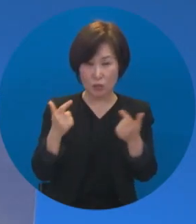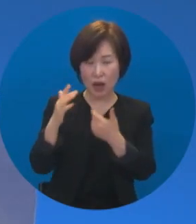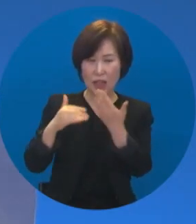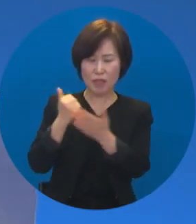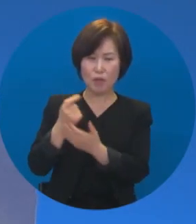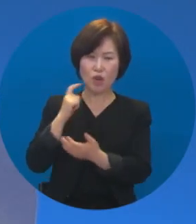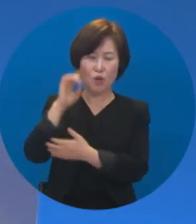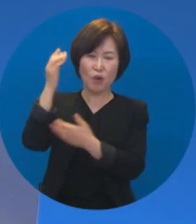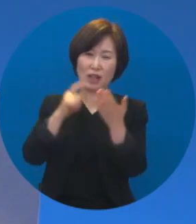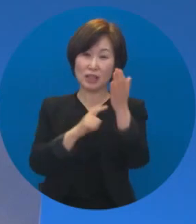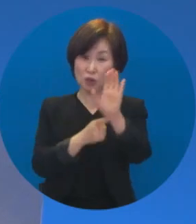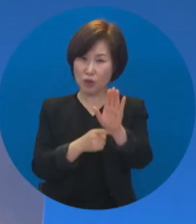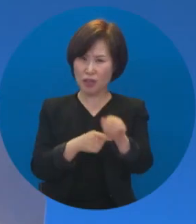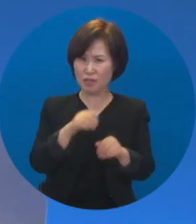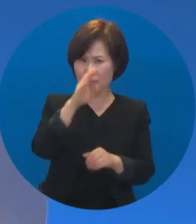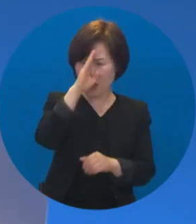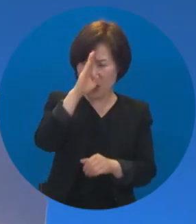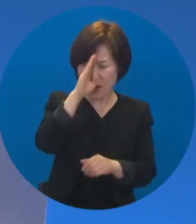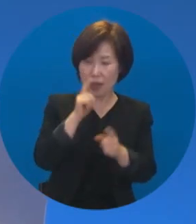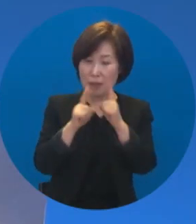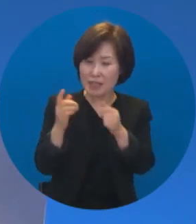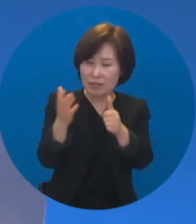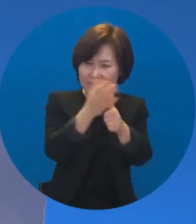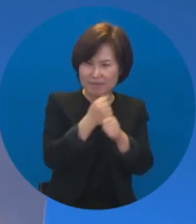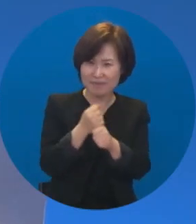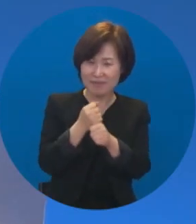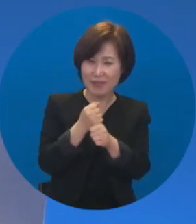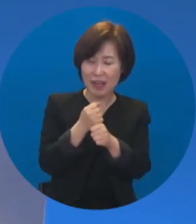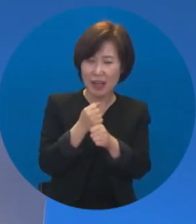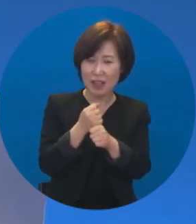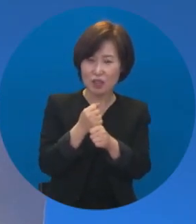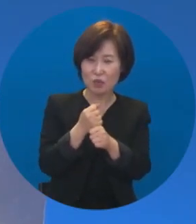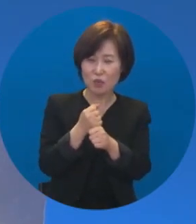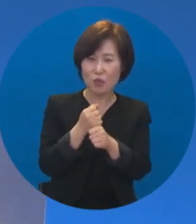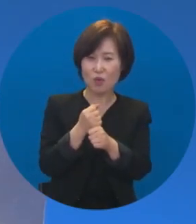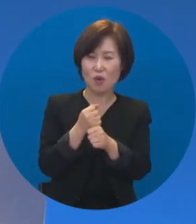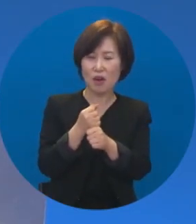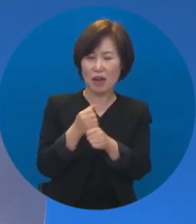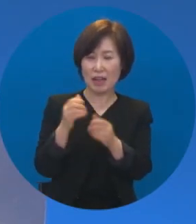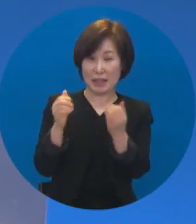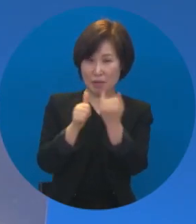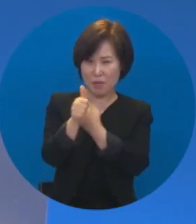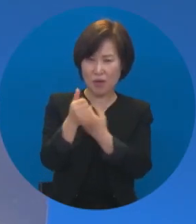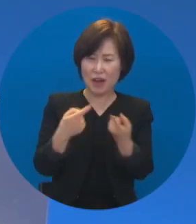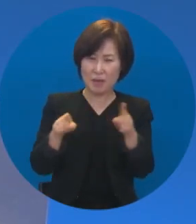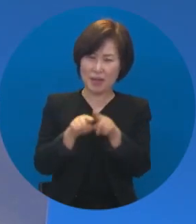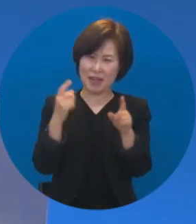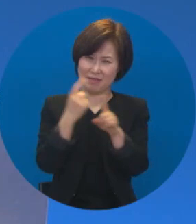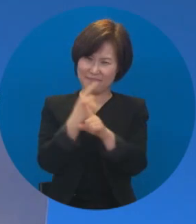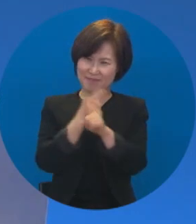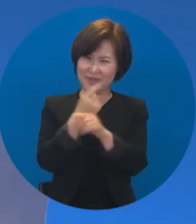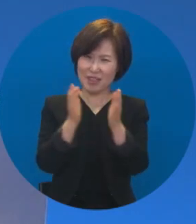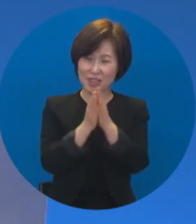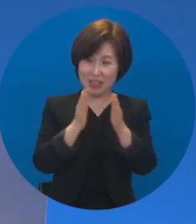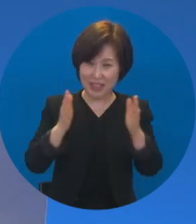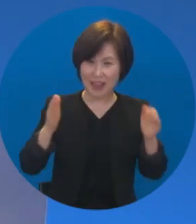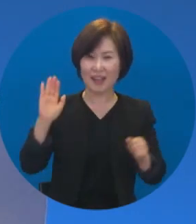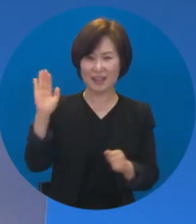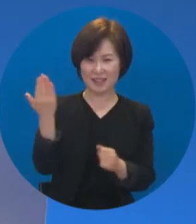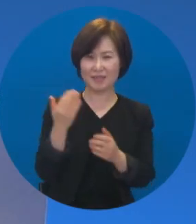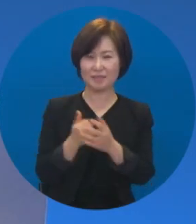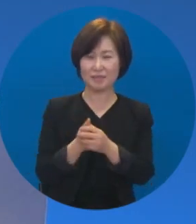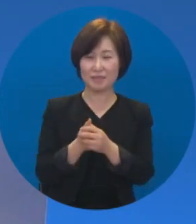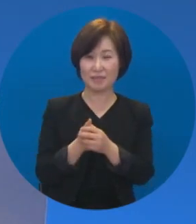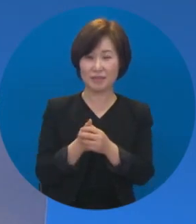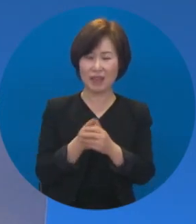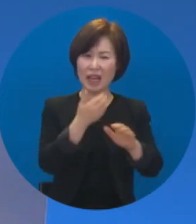병이다. 그 말씀을 붙잡고 이 영광 프로젝트를 시작하게 되었습니다. 저희가 다른 병원에서 다시 한번